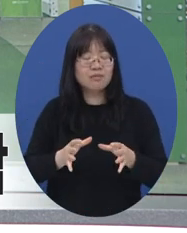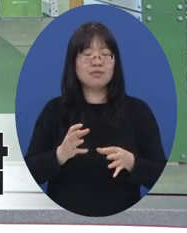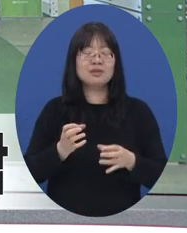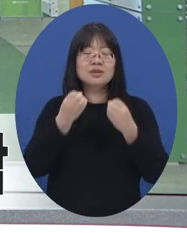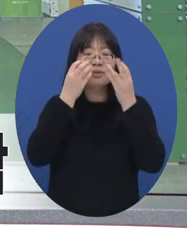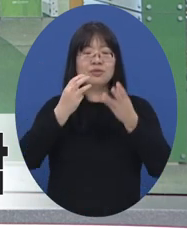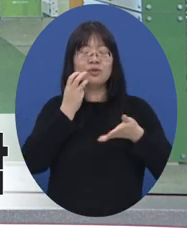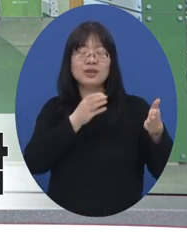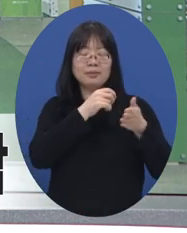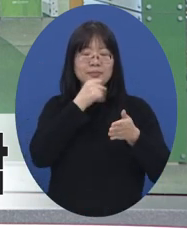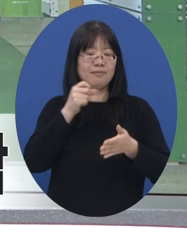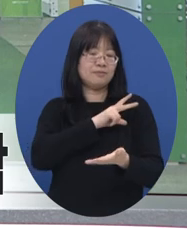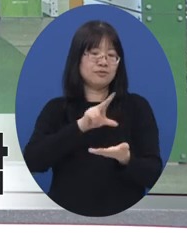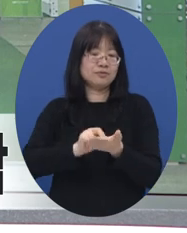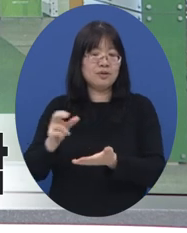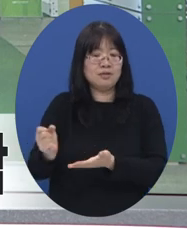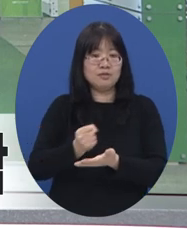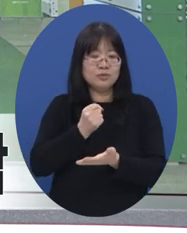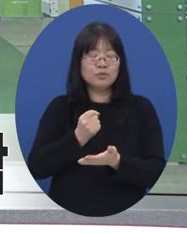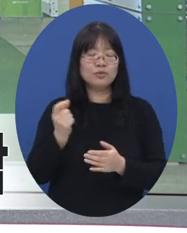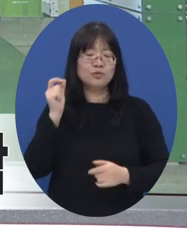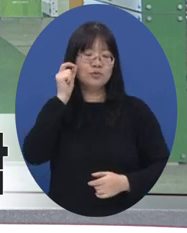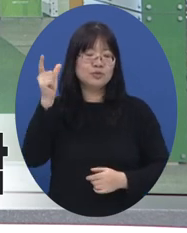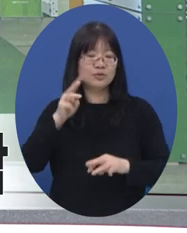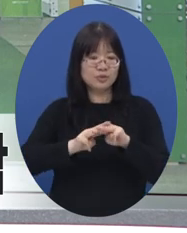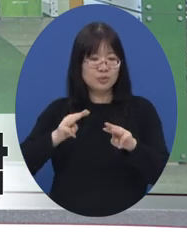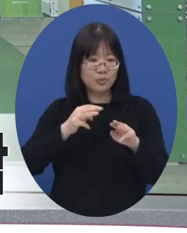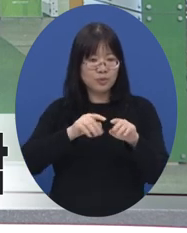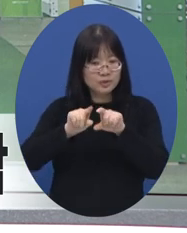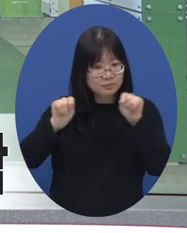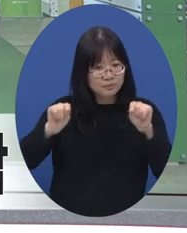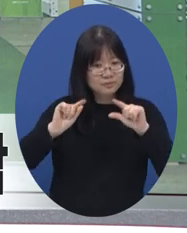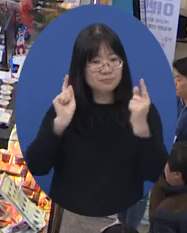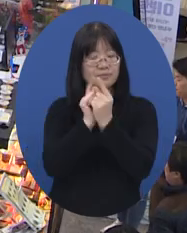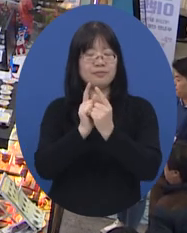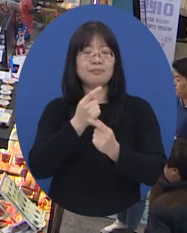맛을 주제로 경기 지역 우수 농식품들을 만나볼 수 있습니다.